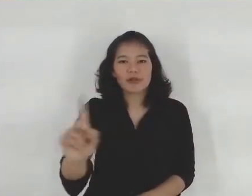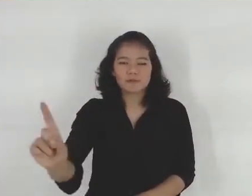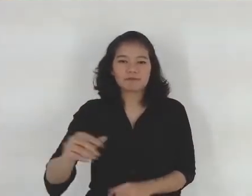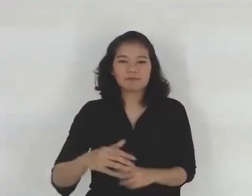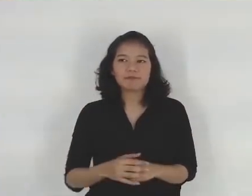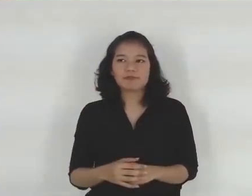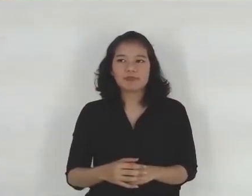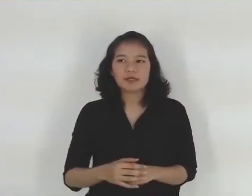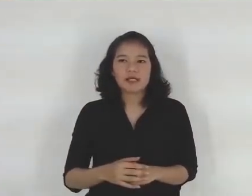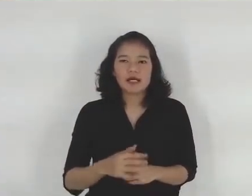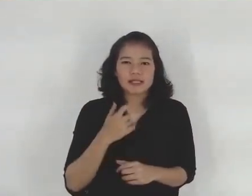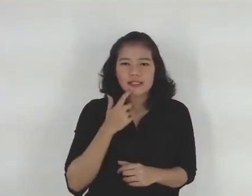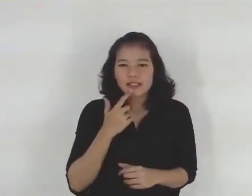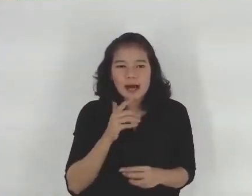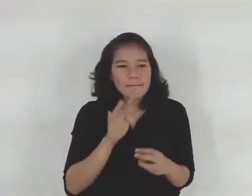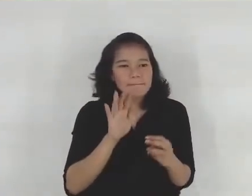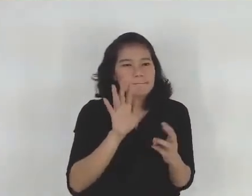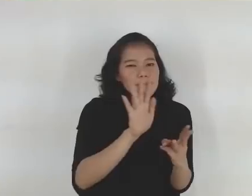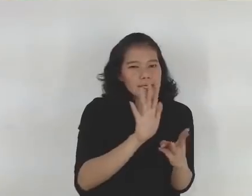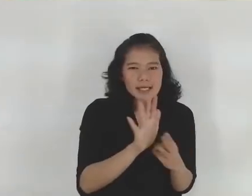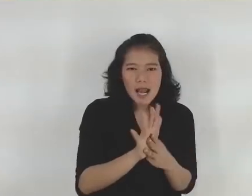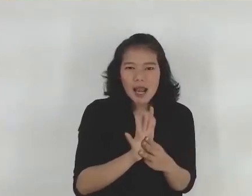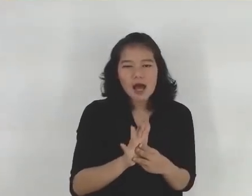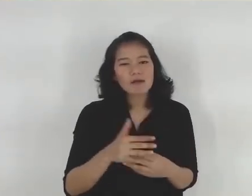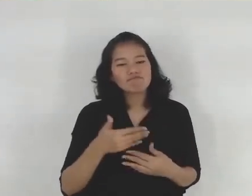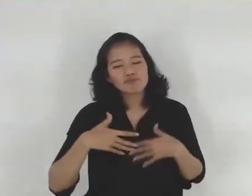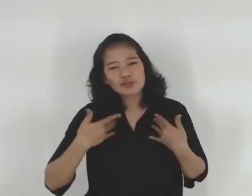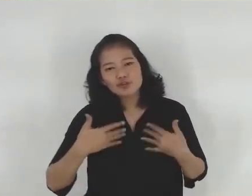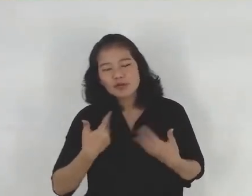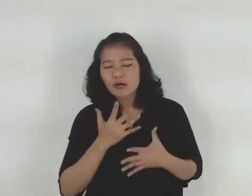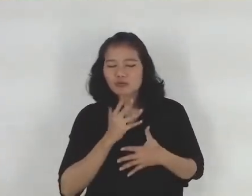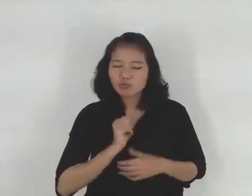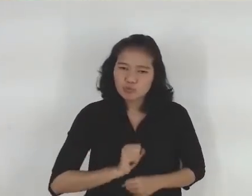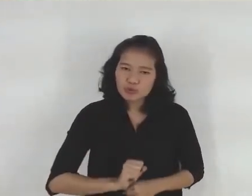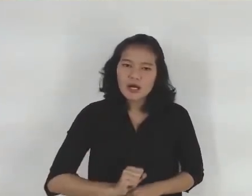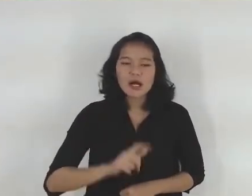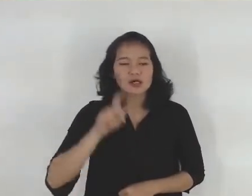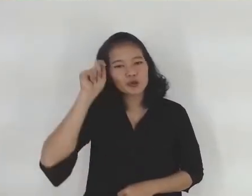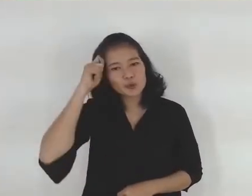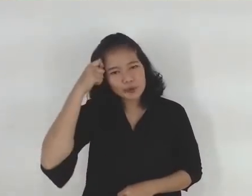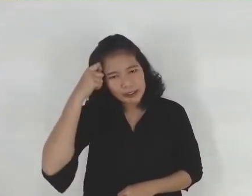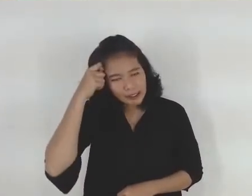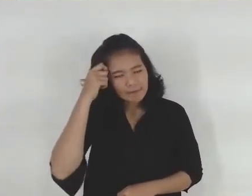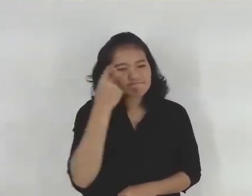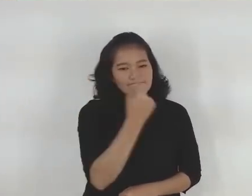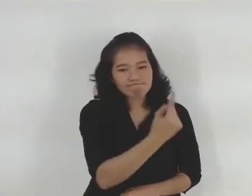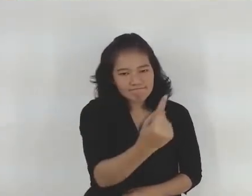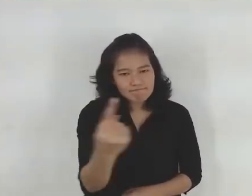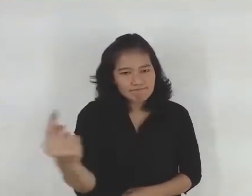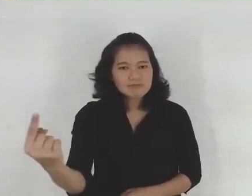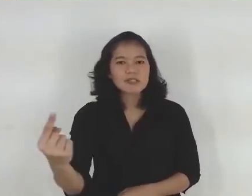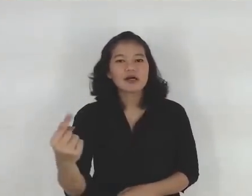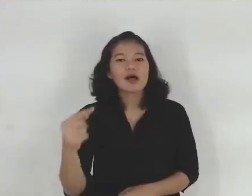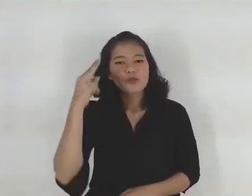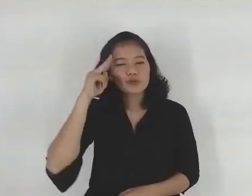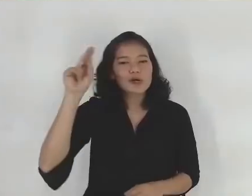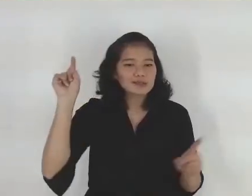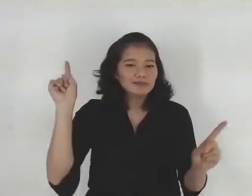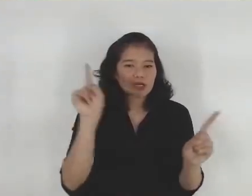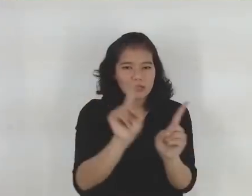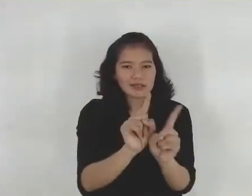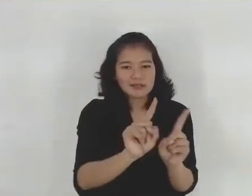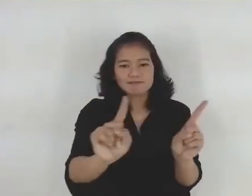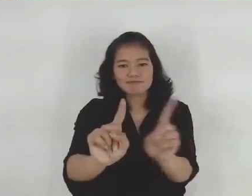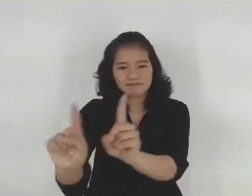Bapak pergumulan mereka suka duka mereka kesusahan mereka ya bapak engkau dampingi mereka